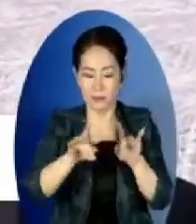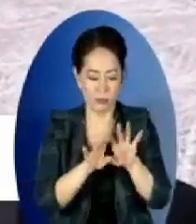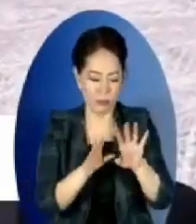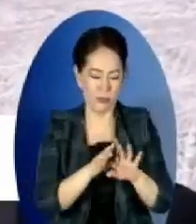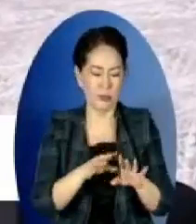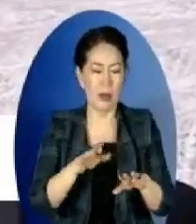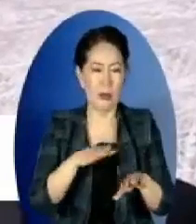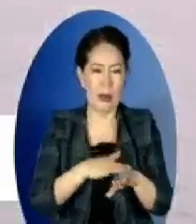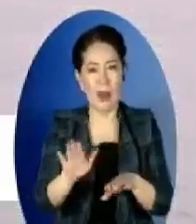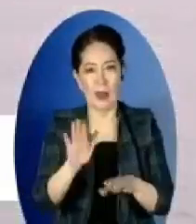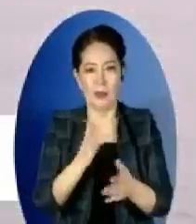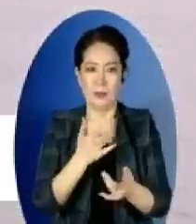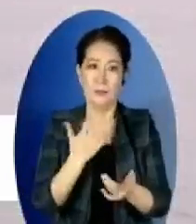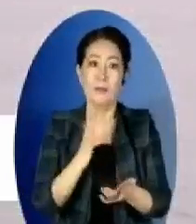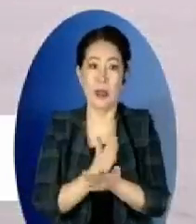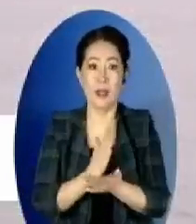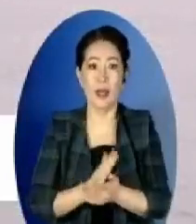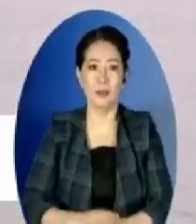үүссэн иймэрхүү байдалтай байна.